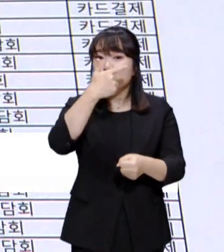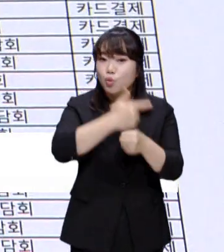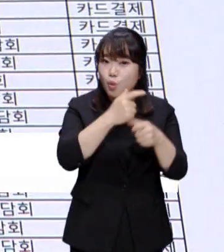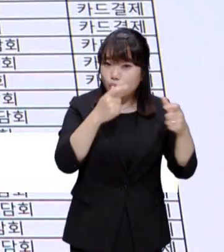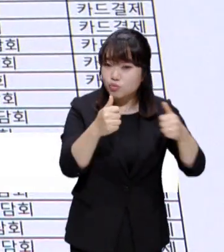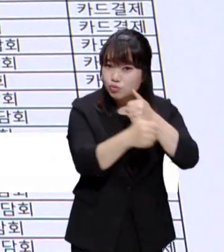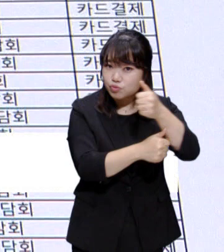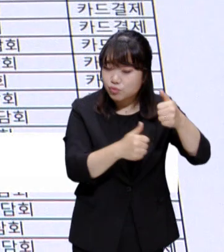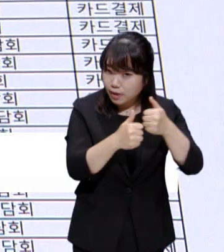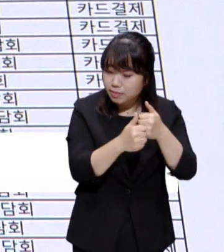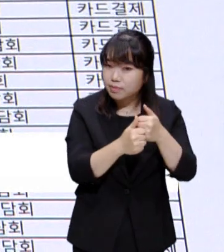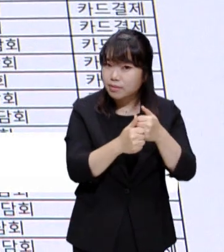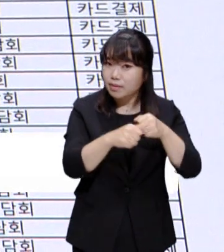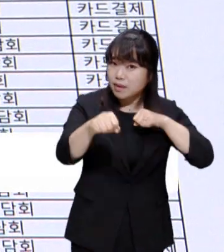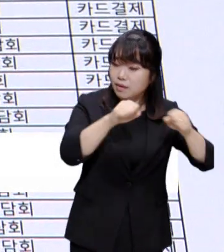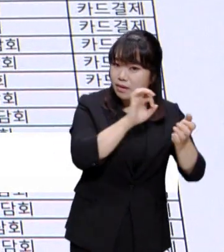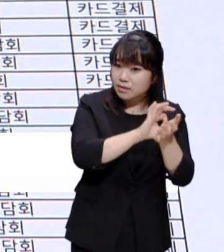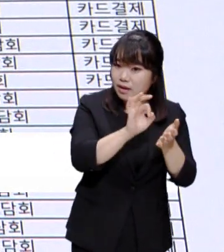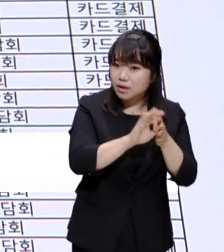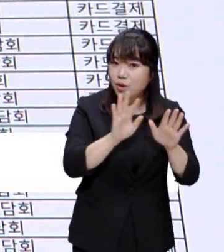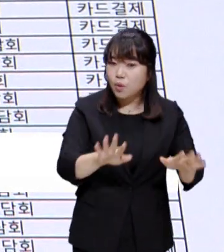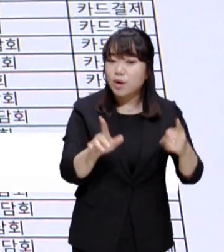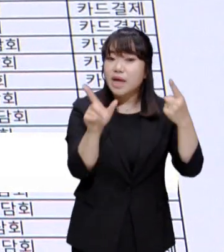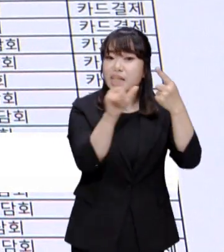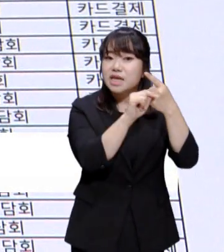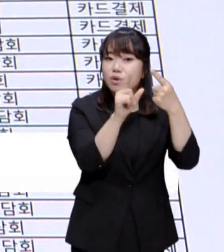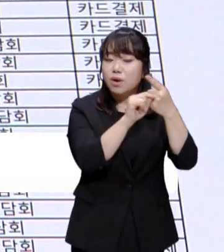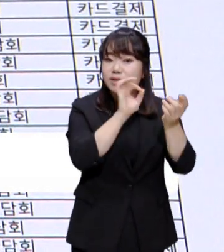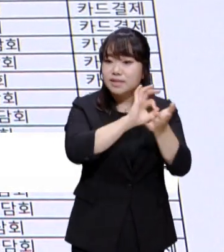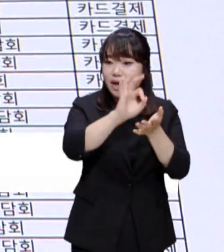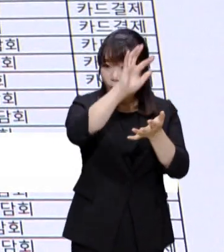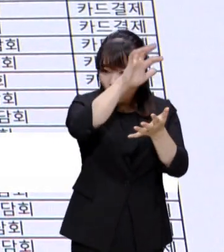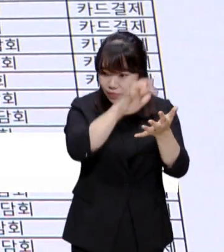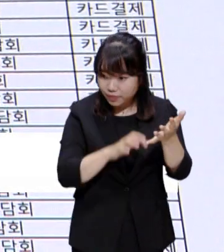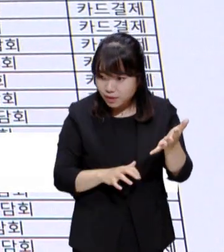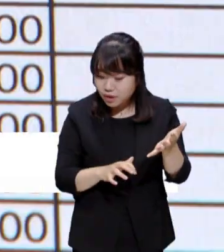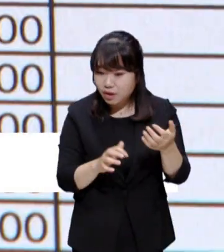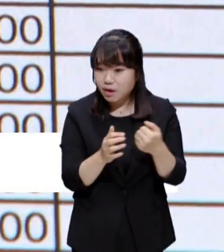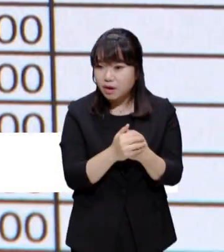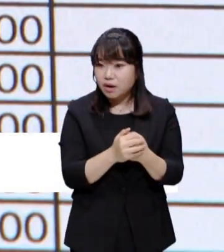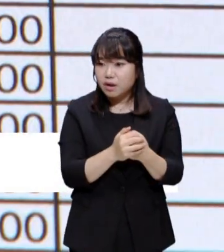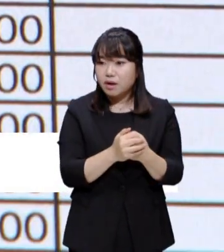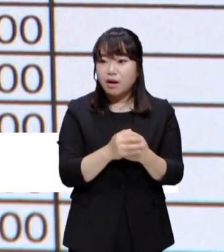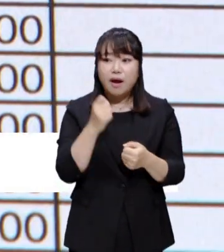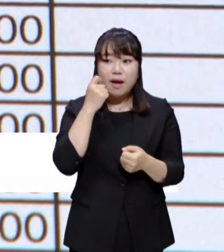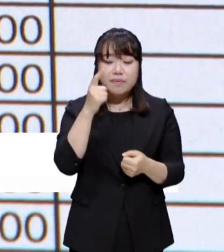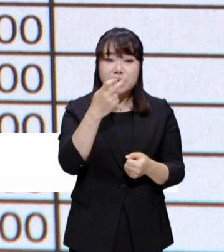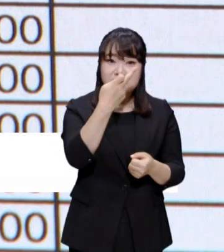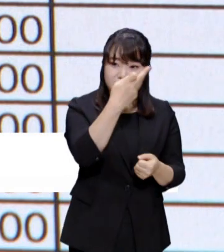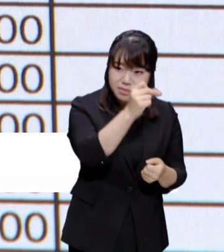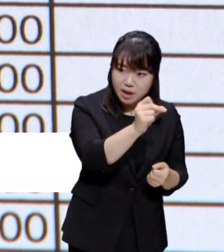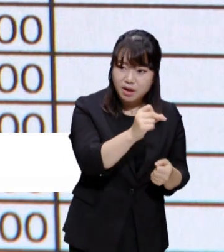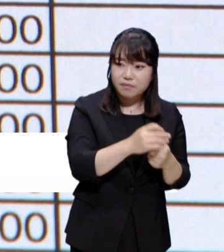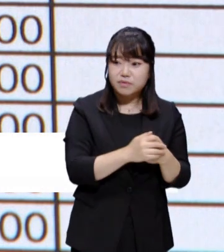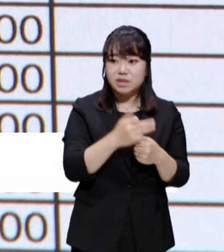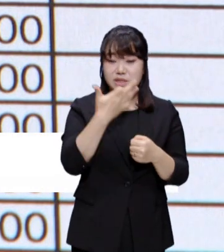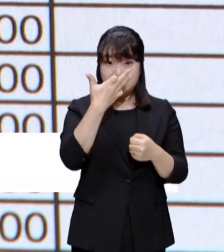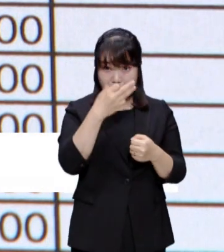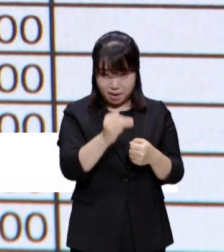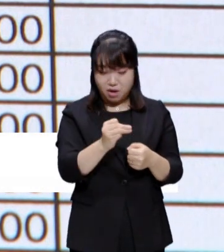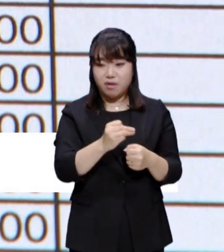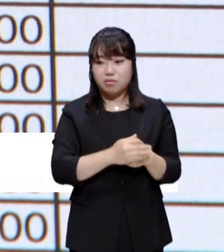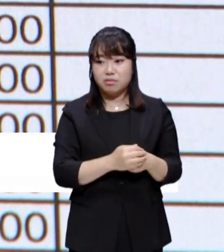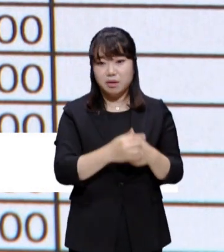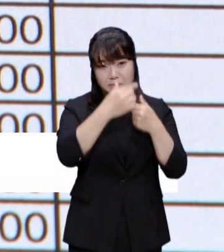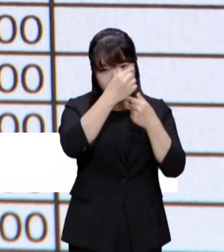노원구의회 의장의 경우 올해 1월 사용한 업무 추진비 금액이 한 번에 12만 원과 18만 원 등으로